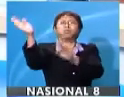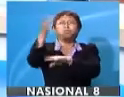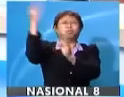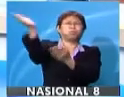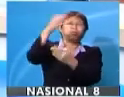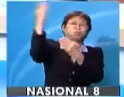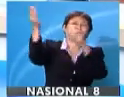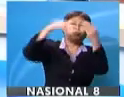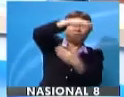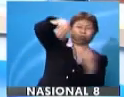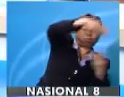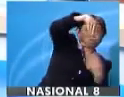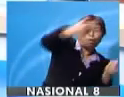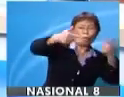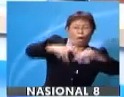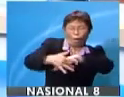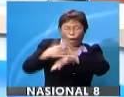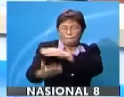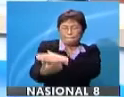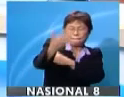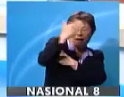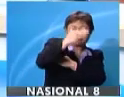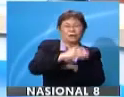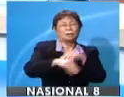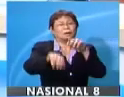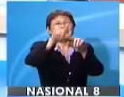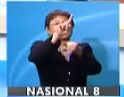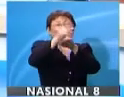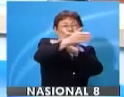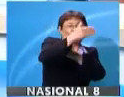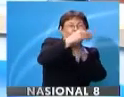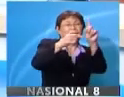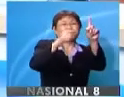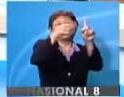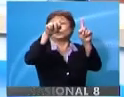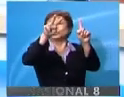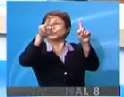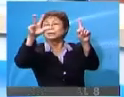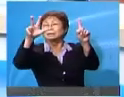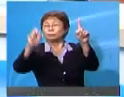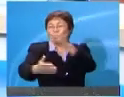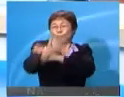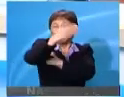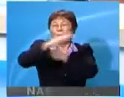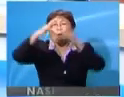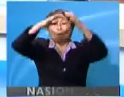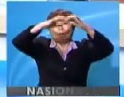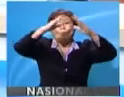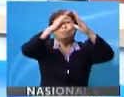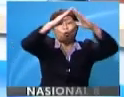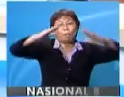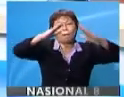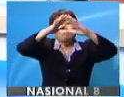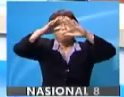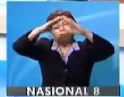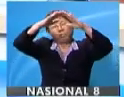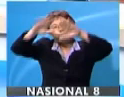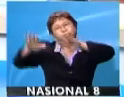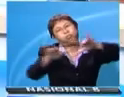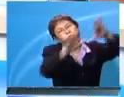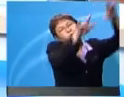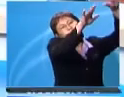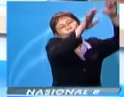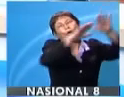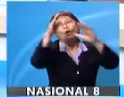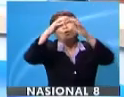yang bermula pukul 1.30 pagi hingga 2.30 pagi itu merosak dan menerbangkan bumbung lebih 40 rumah di